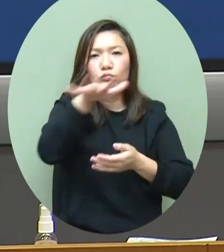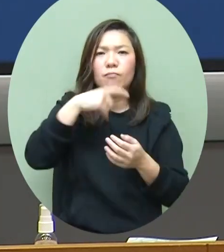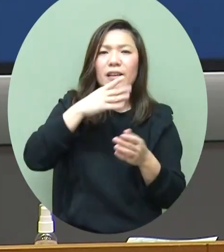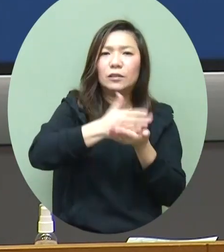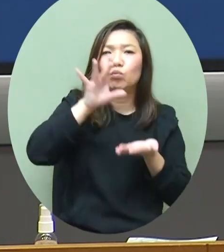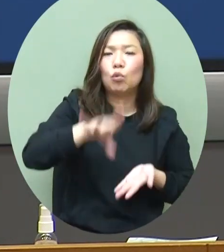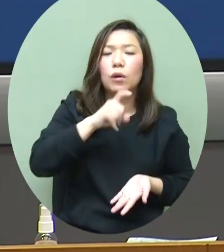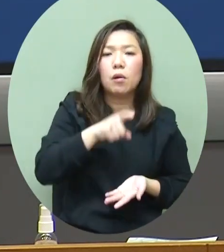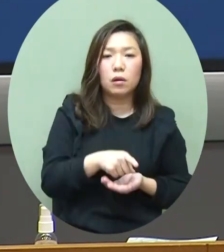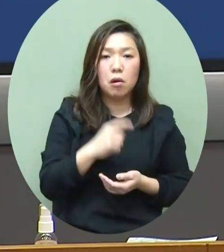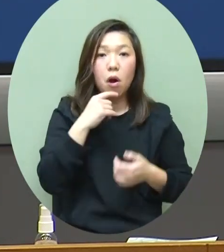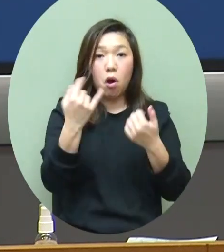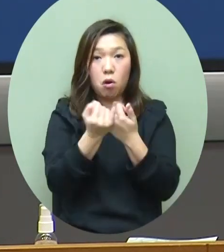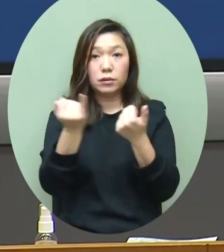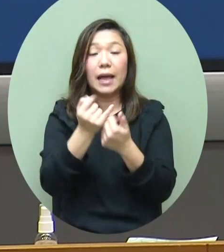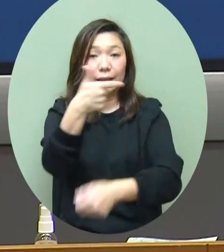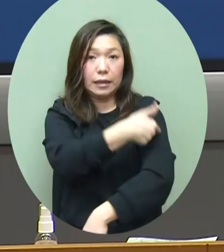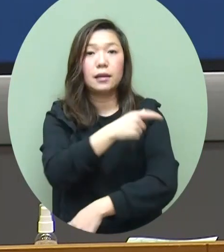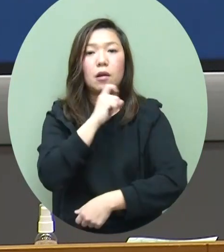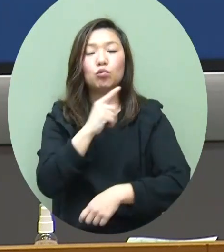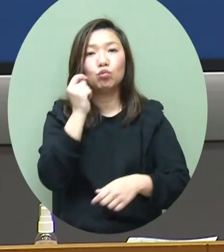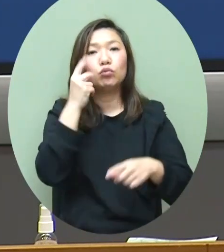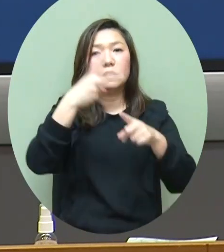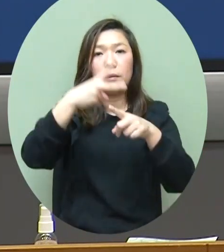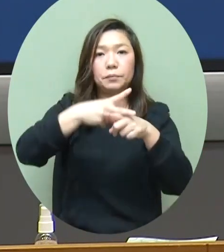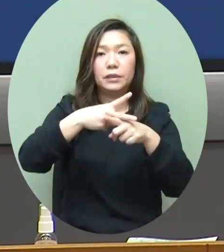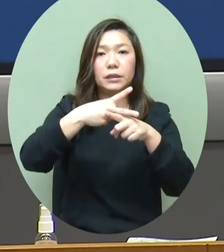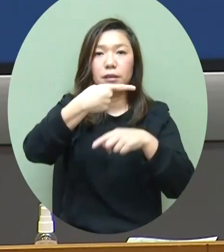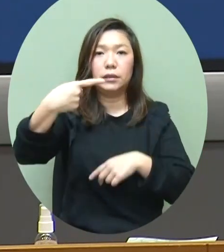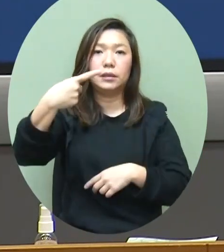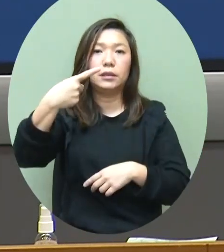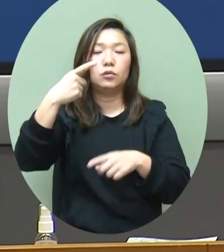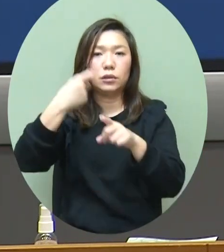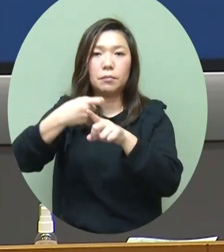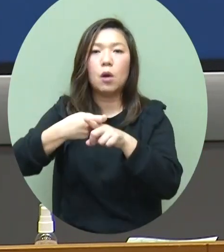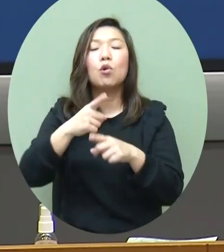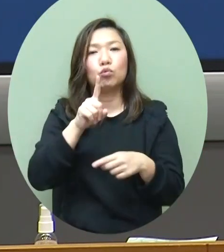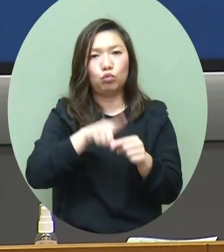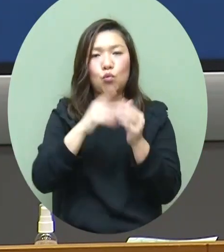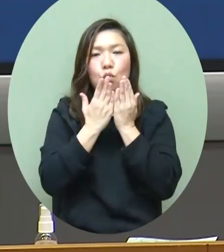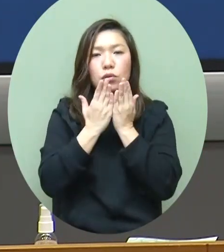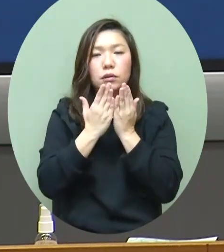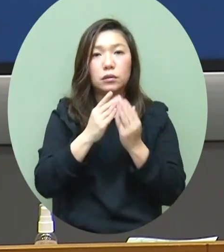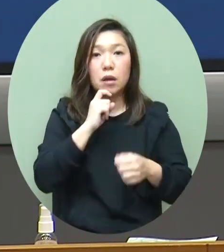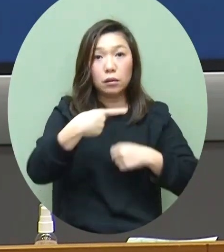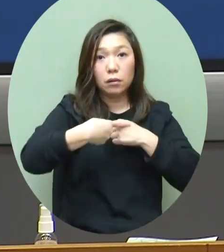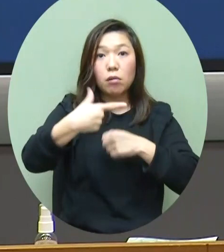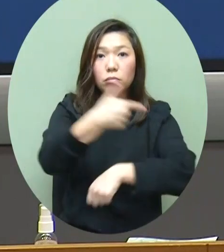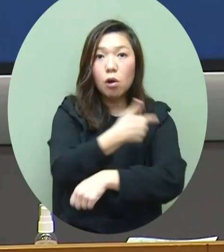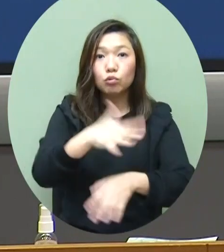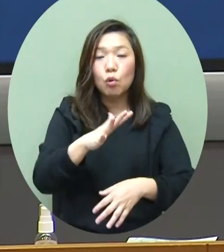當然是學生是有打針的，12歲到19歲主要是中學生啦，打了第一針已